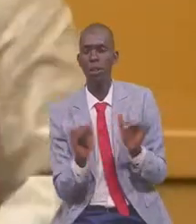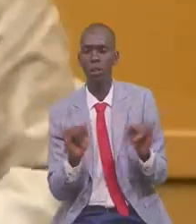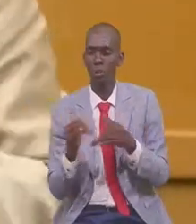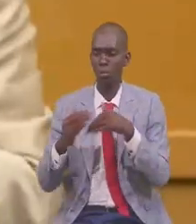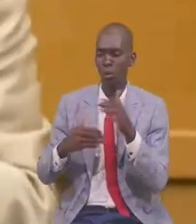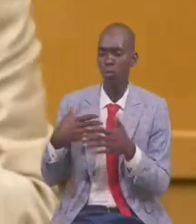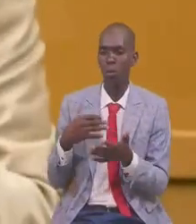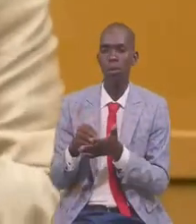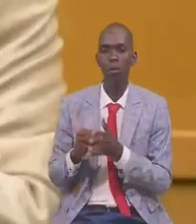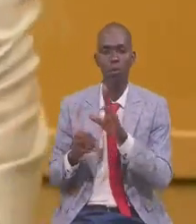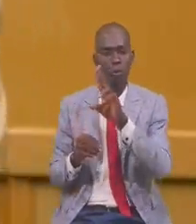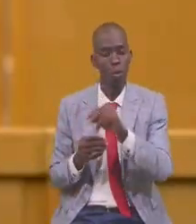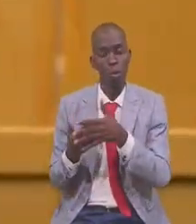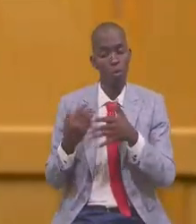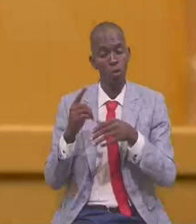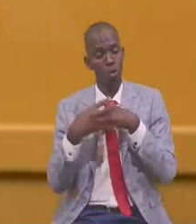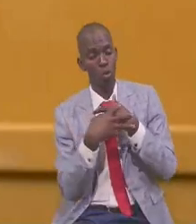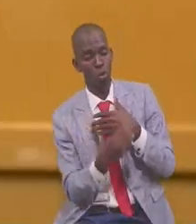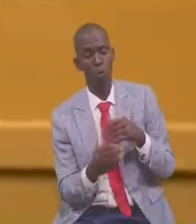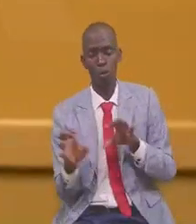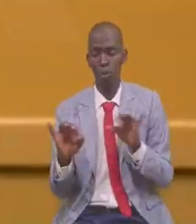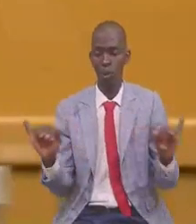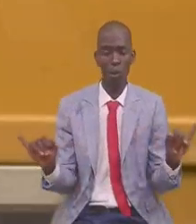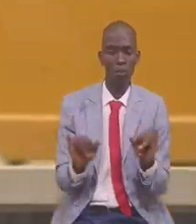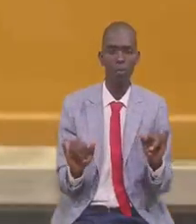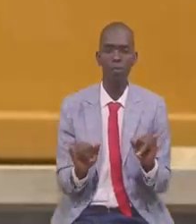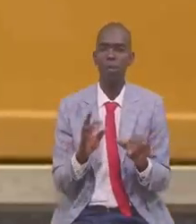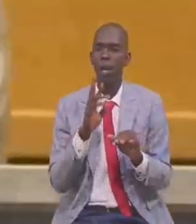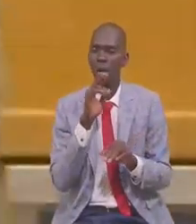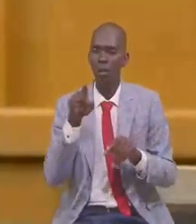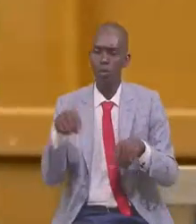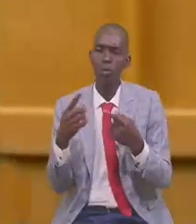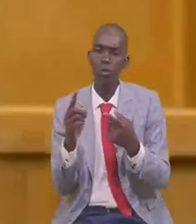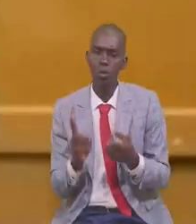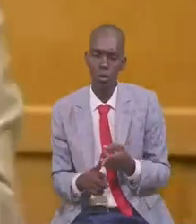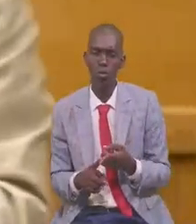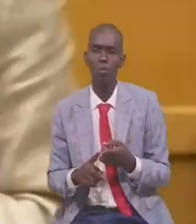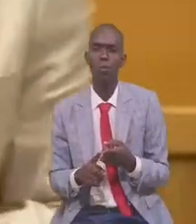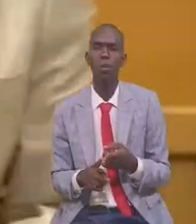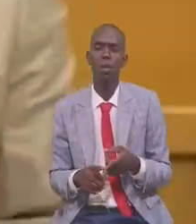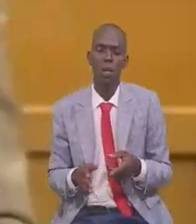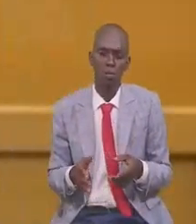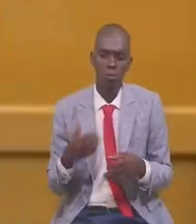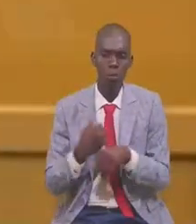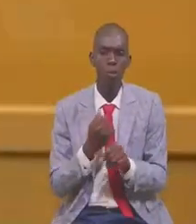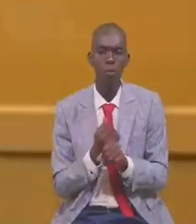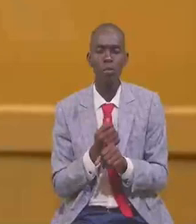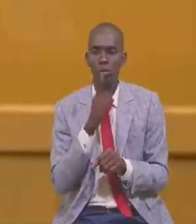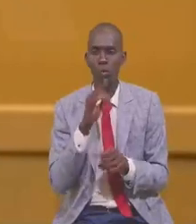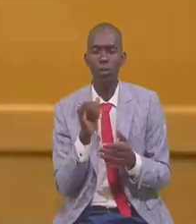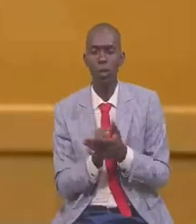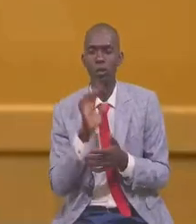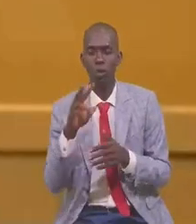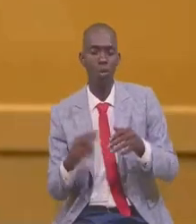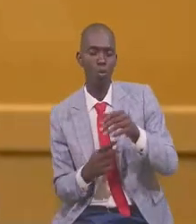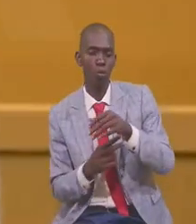faire exactement la même chose, est-ce que tu veux envoyer sur ce pont-là exactement ce que l'autre ministre veut faire passer